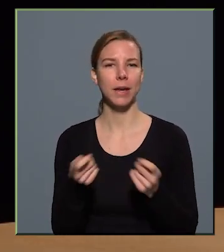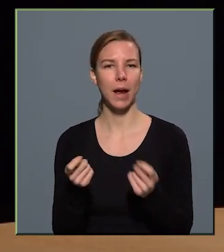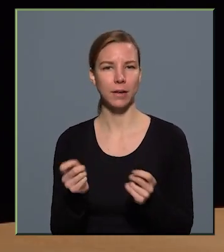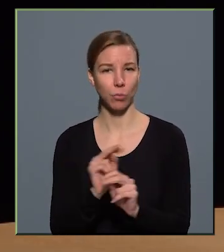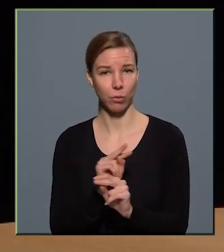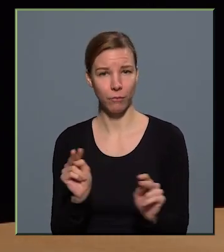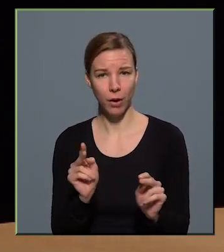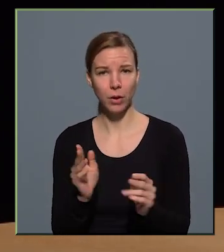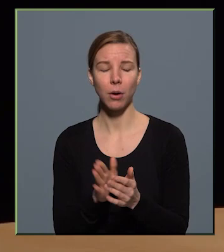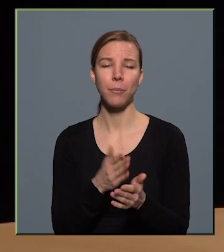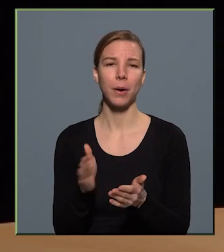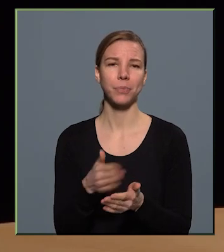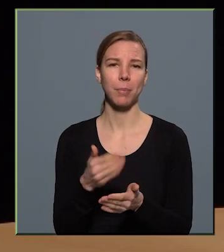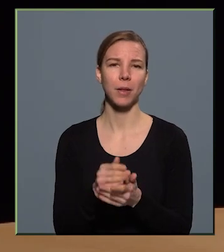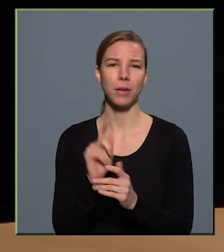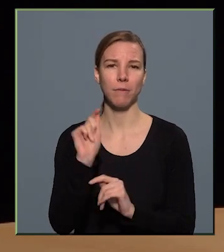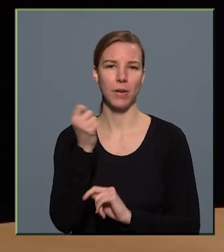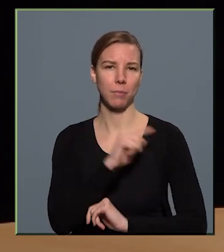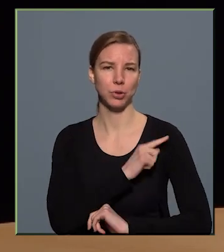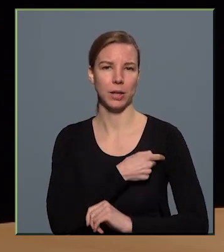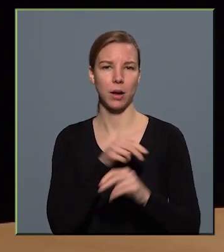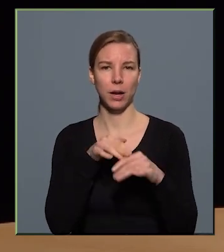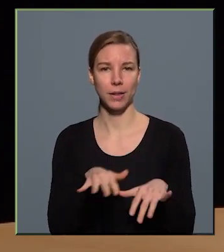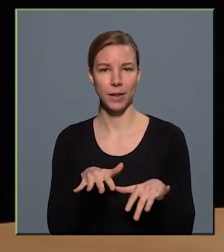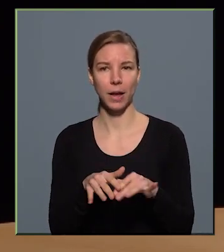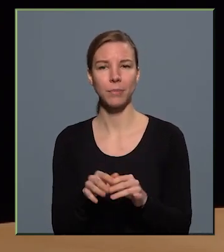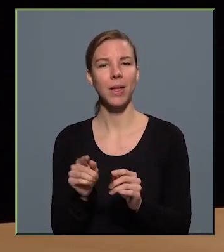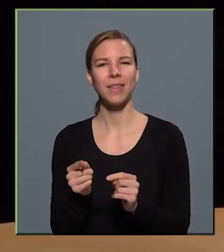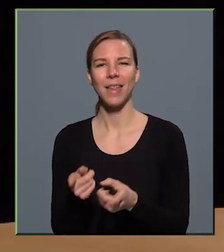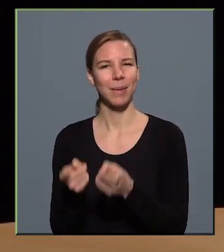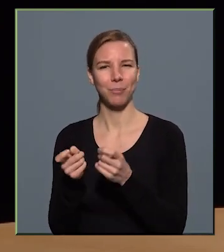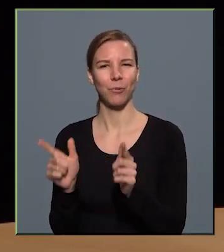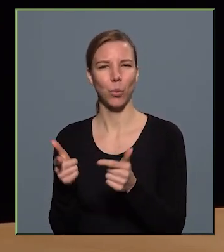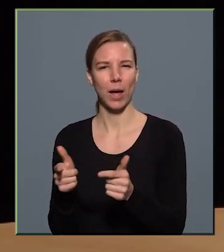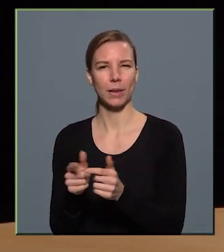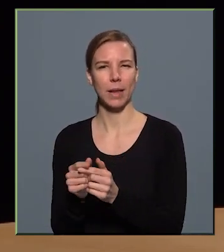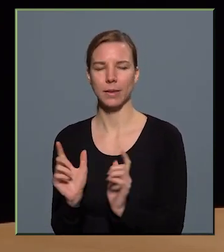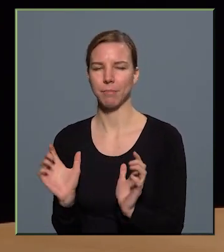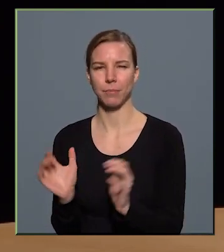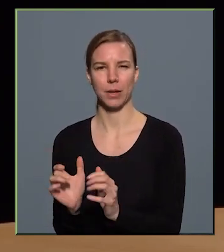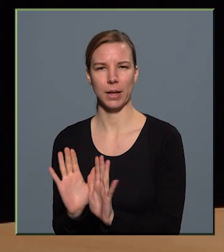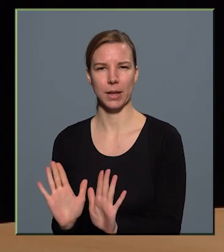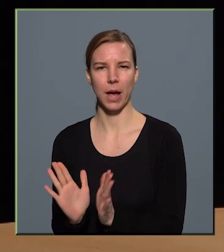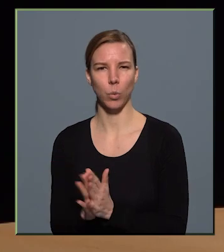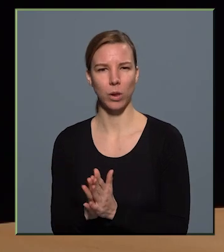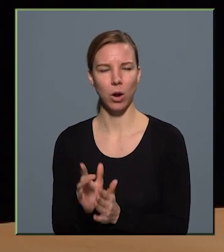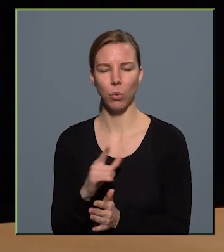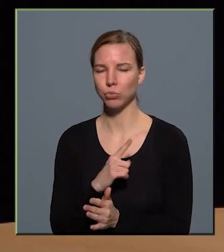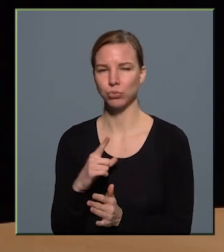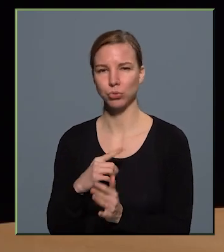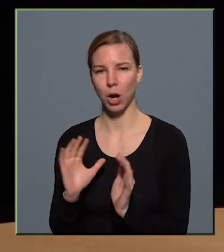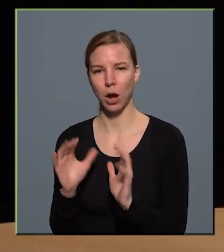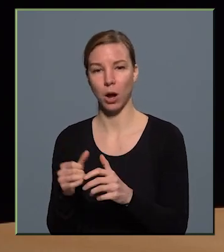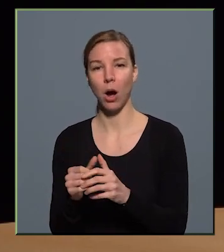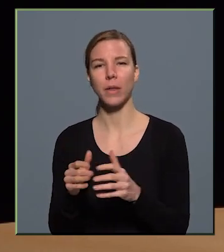nemzeti villamosenergia rendszerek, de ez a függetlenség, ez nem egy kizárólagosan létező valami, egy